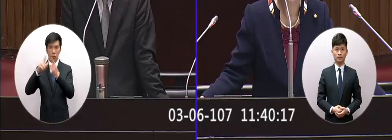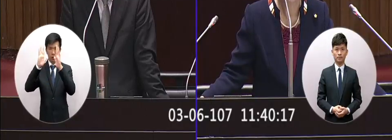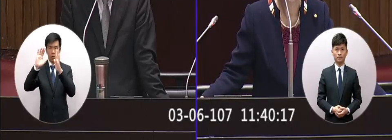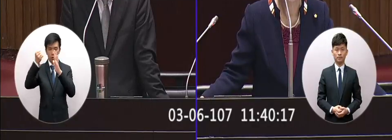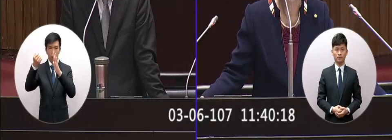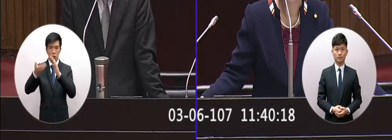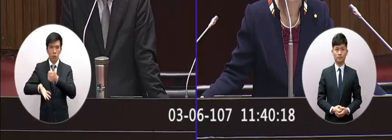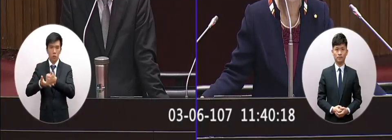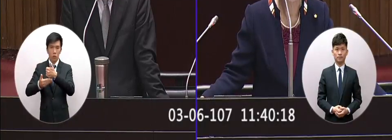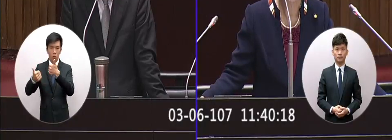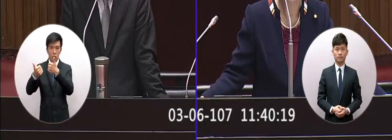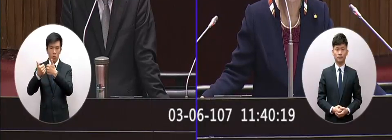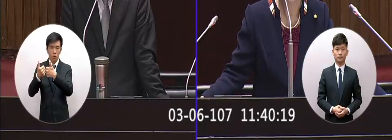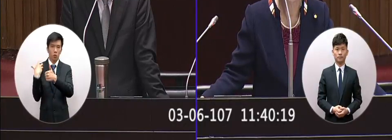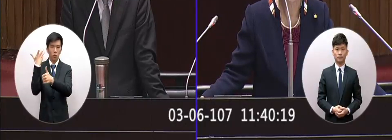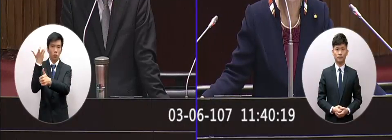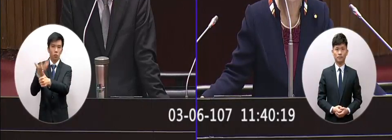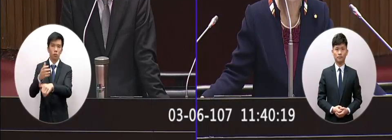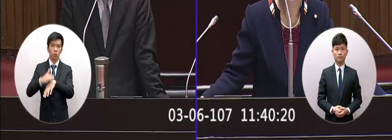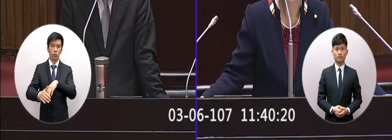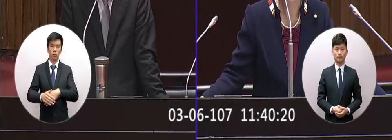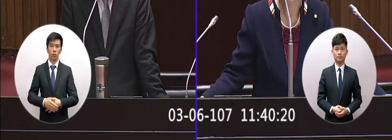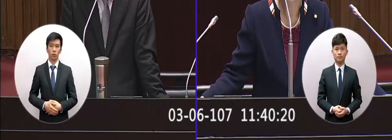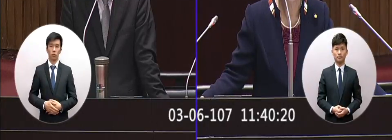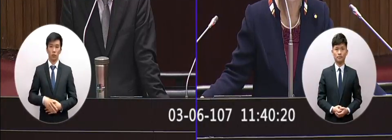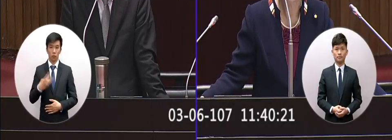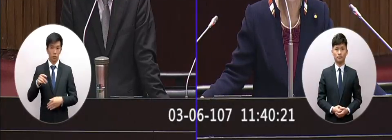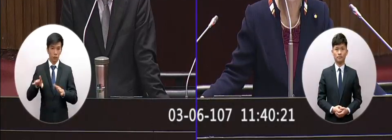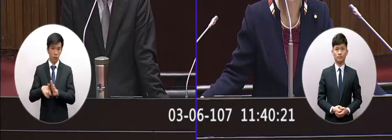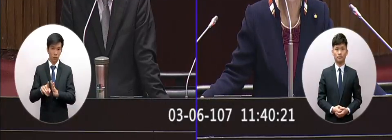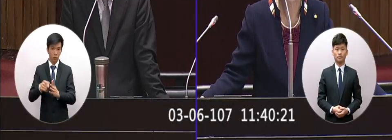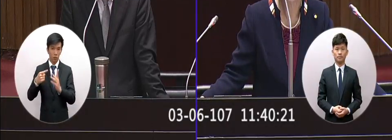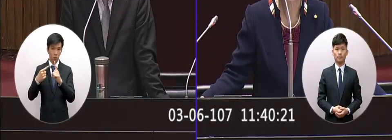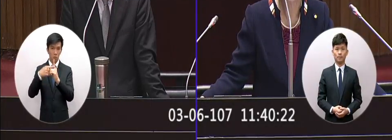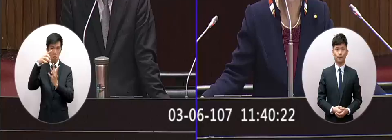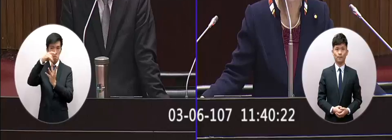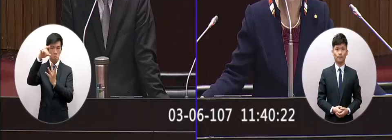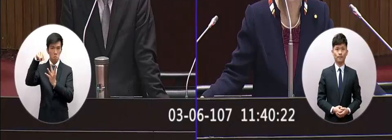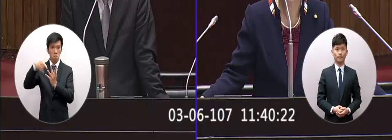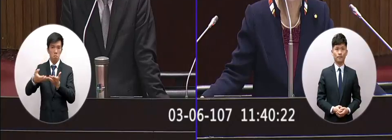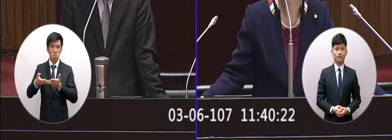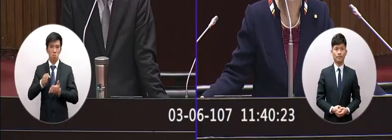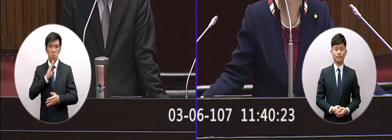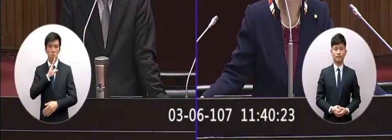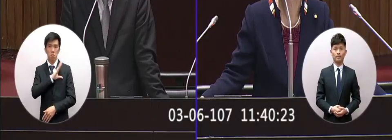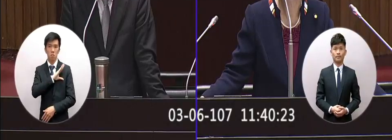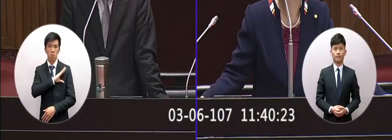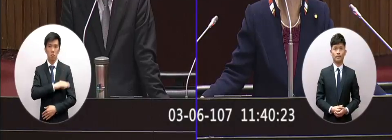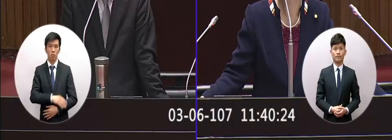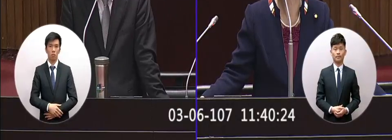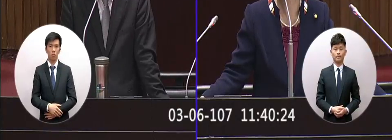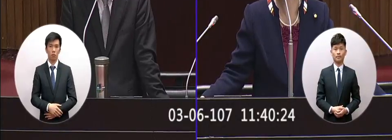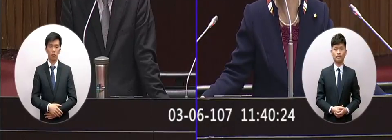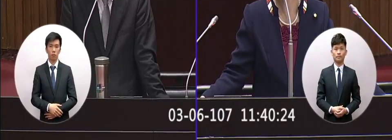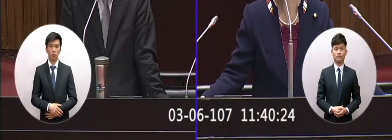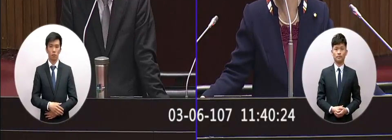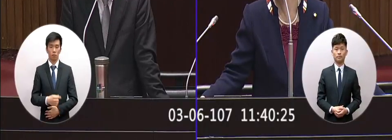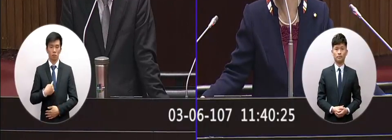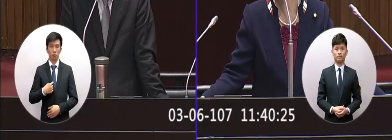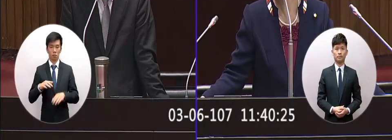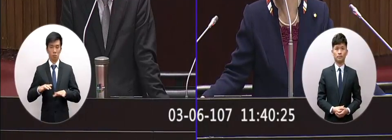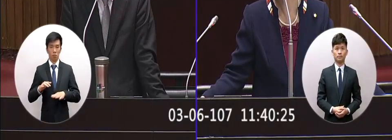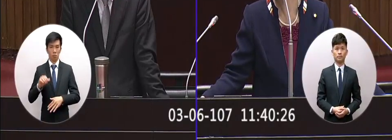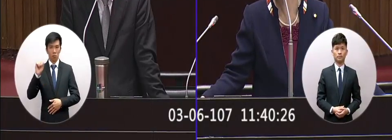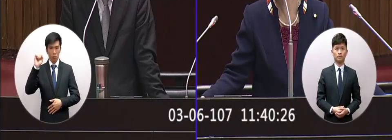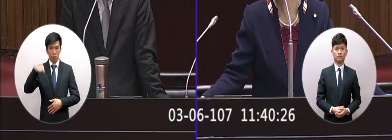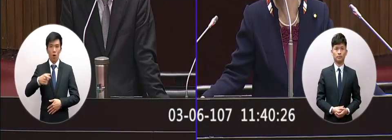职权。那在这种状况之下呢，人员就非常重要。那我在这里可以跟一位委员承诺的就是，